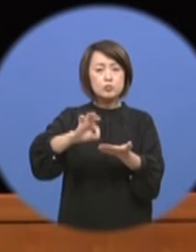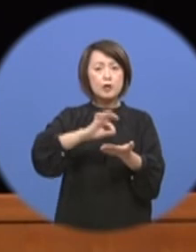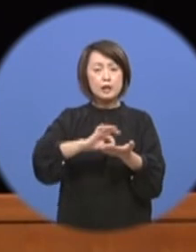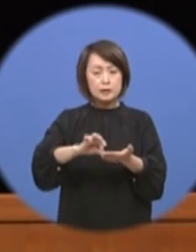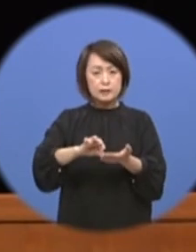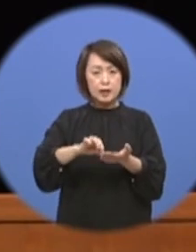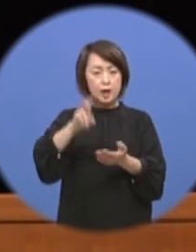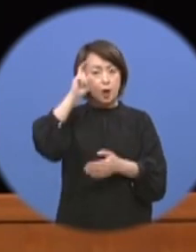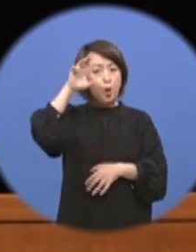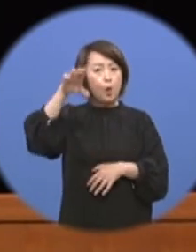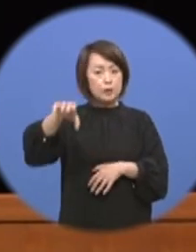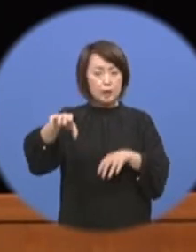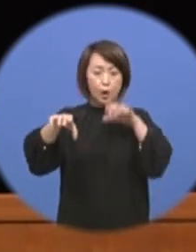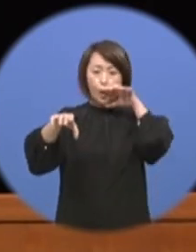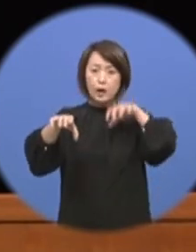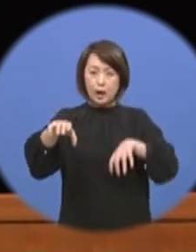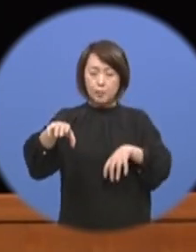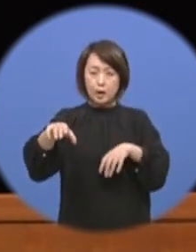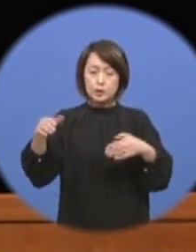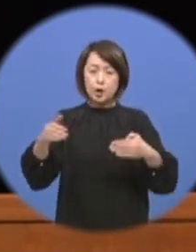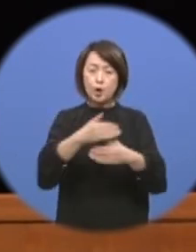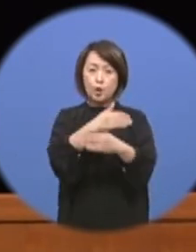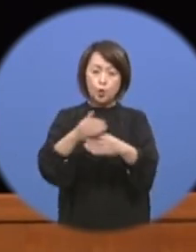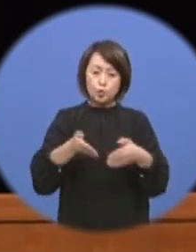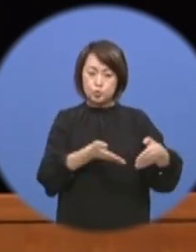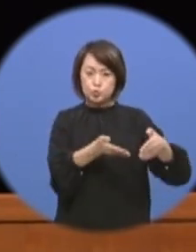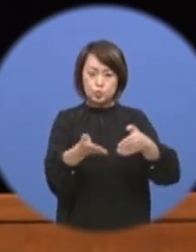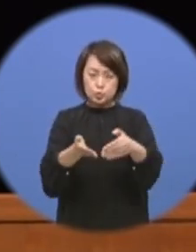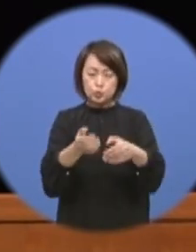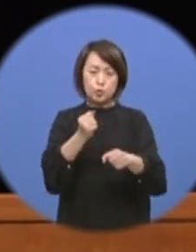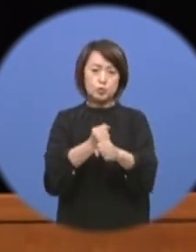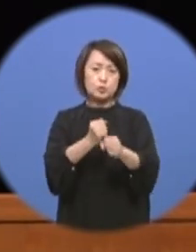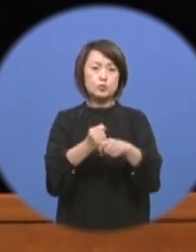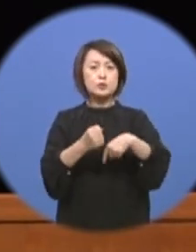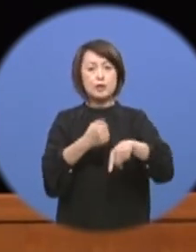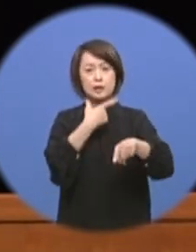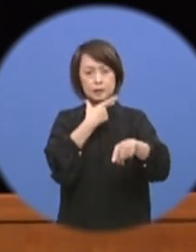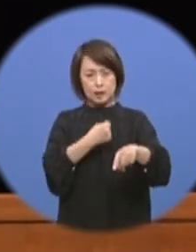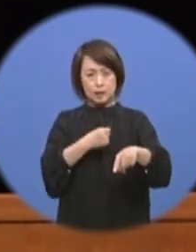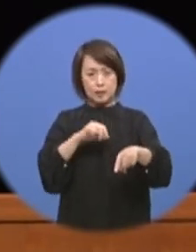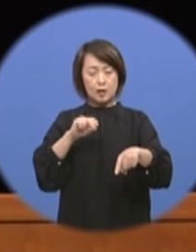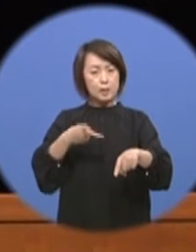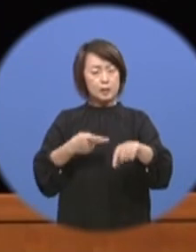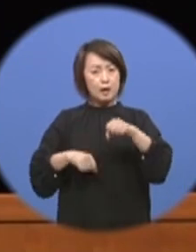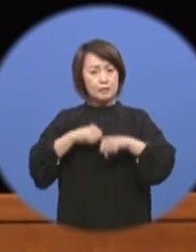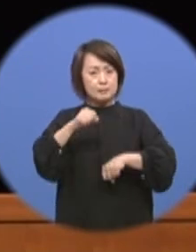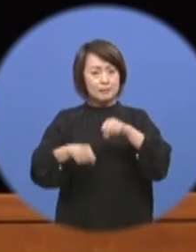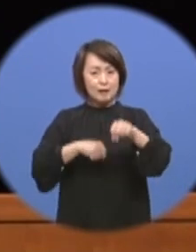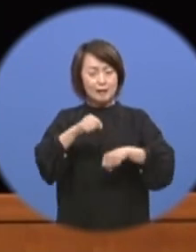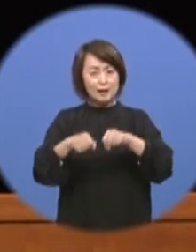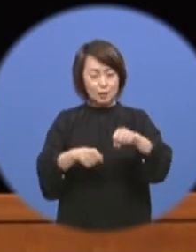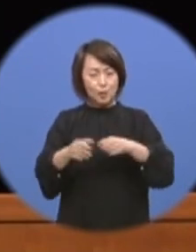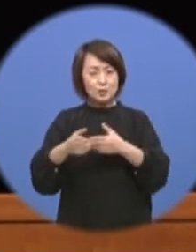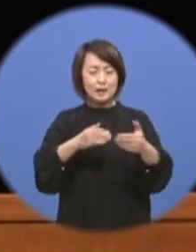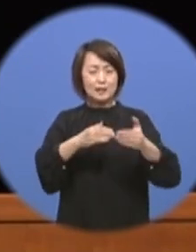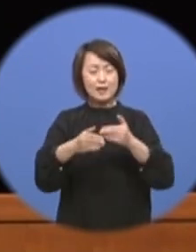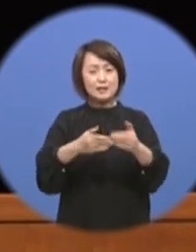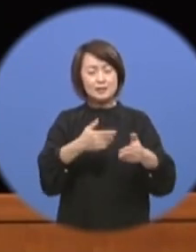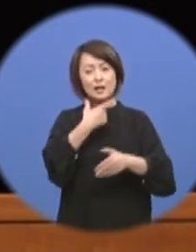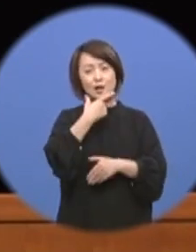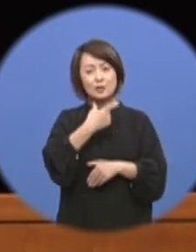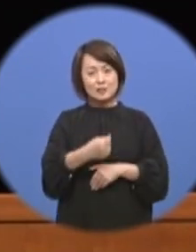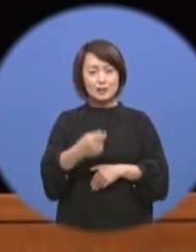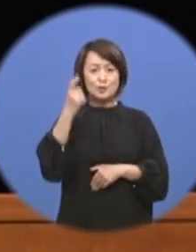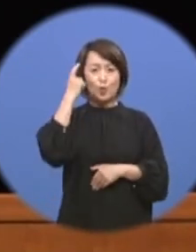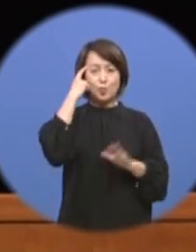和歌山への交通アクセスルートこうつくしたいえまだの最後にんぐなんかも海外の方に体験してもらえたらなという